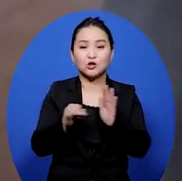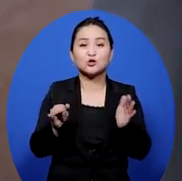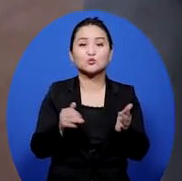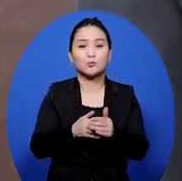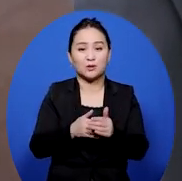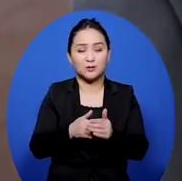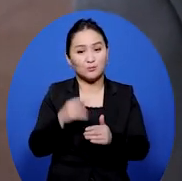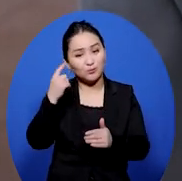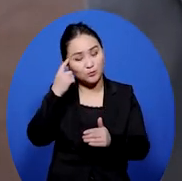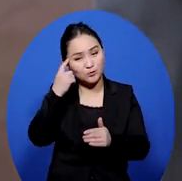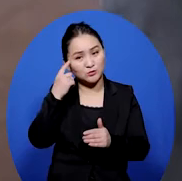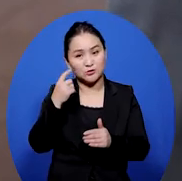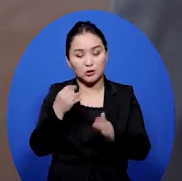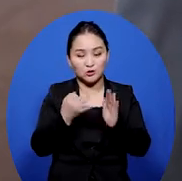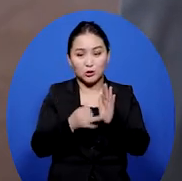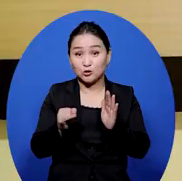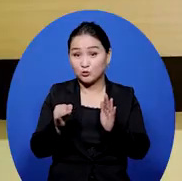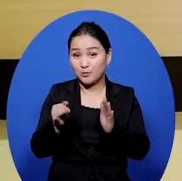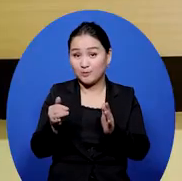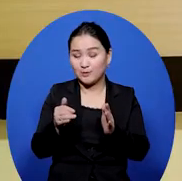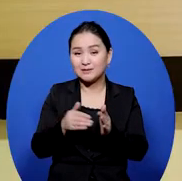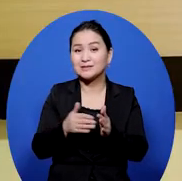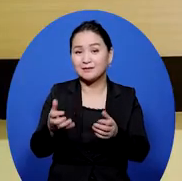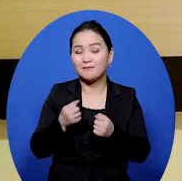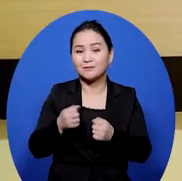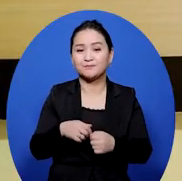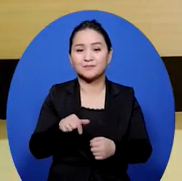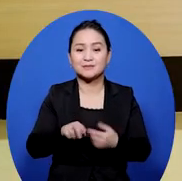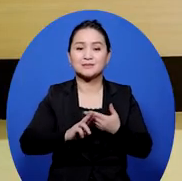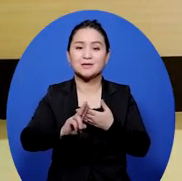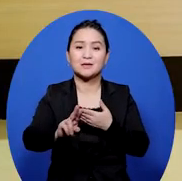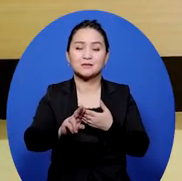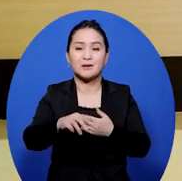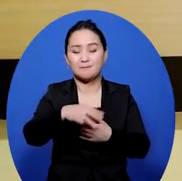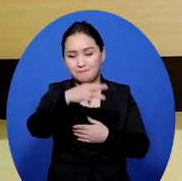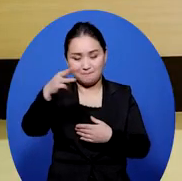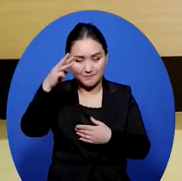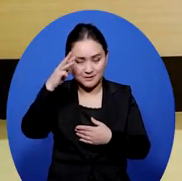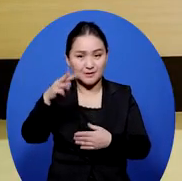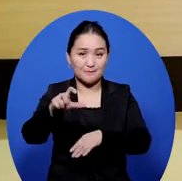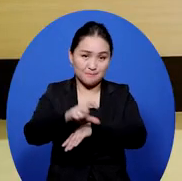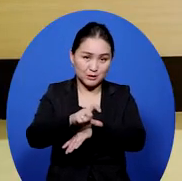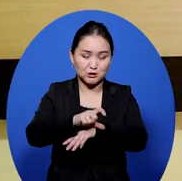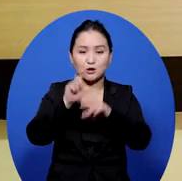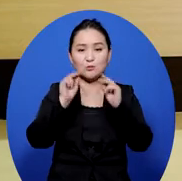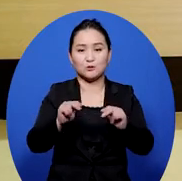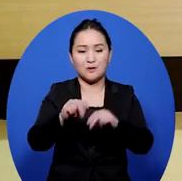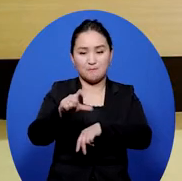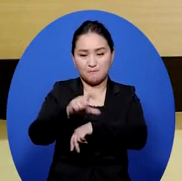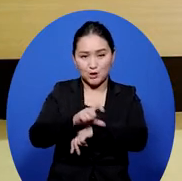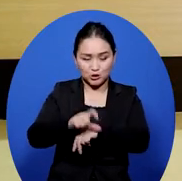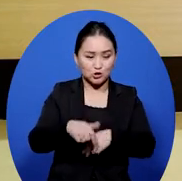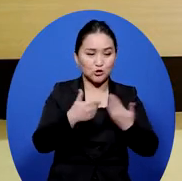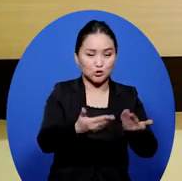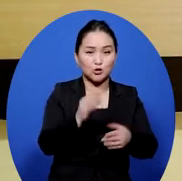бодоход 700 мянган төгрөгийн цалин цалин авах уу? Улмаар цаашдаа энэ хүмүүсийг мэдлэг мэрэгчлэлтэй болгоод мэрэгжил